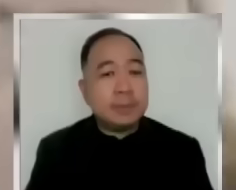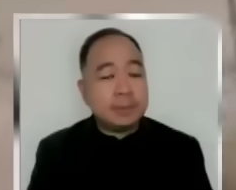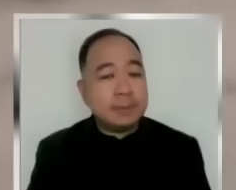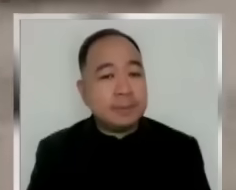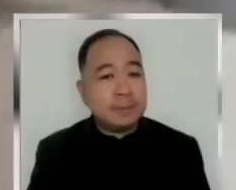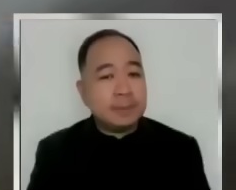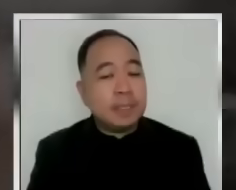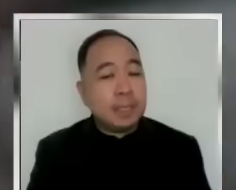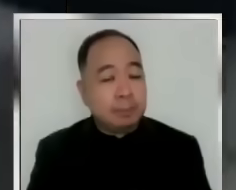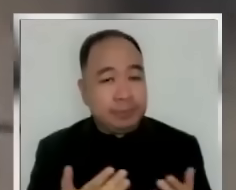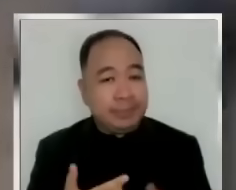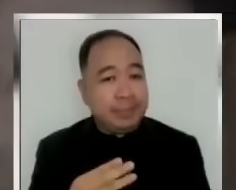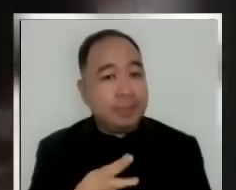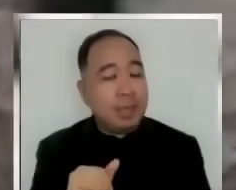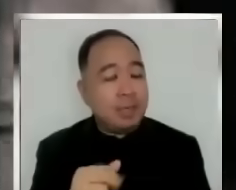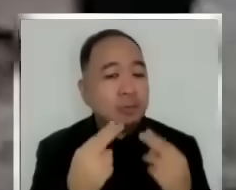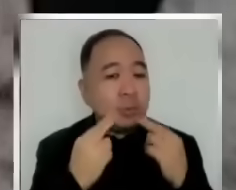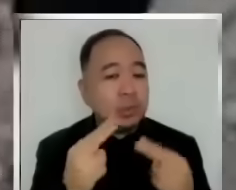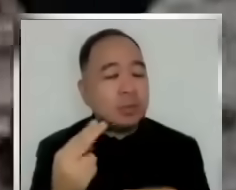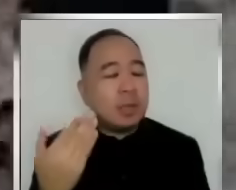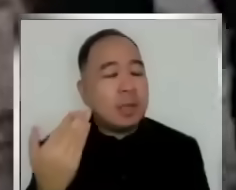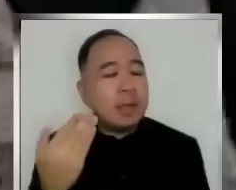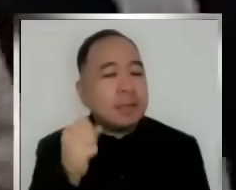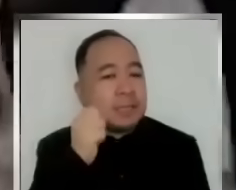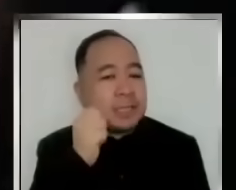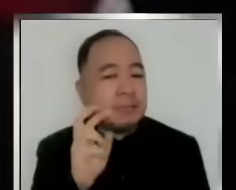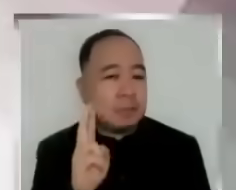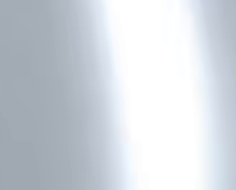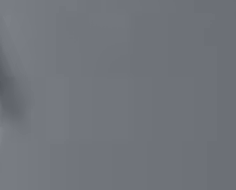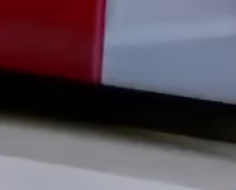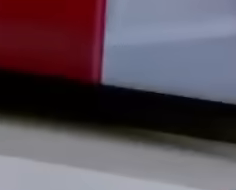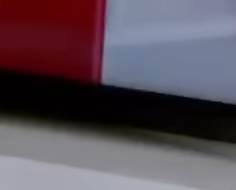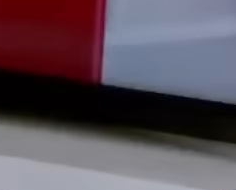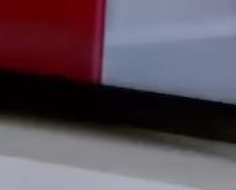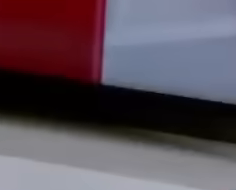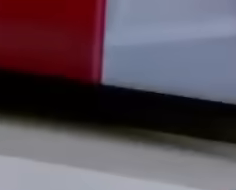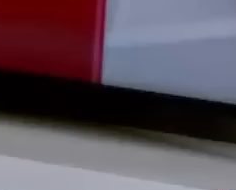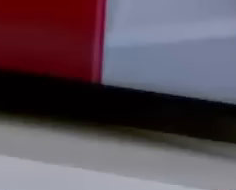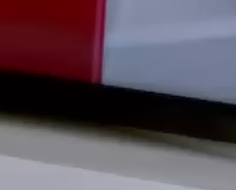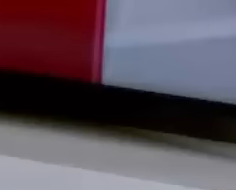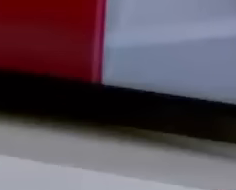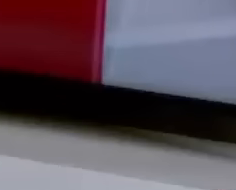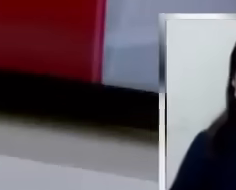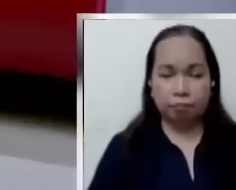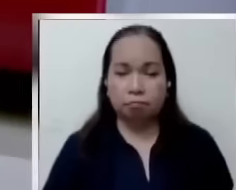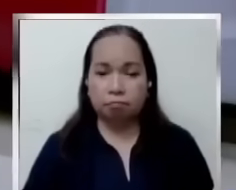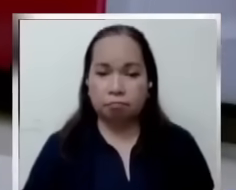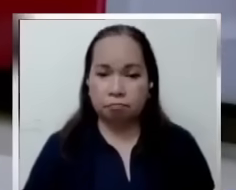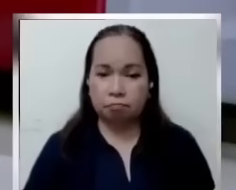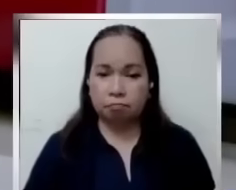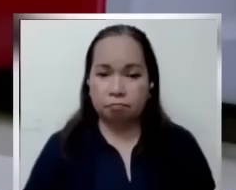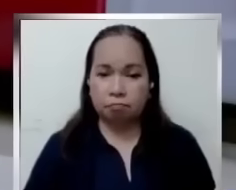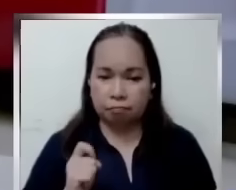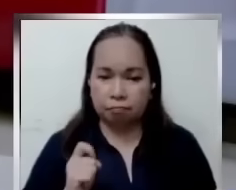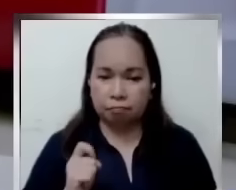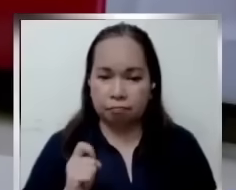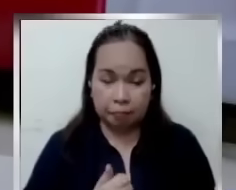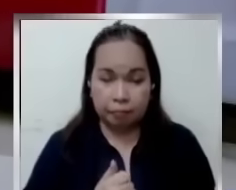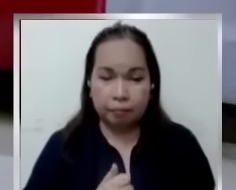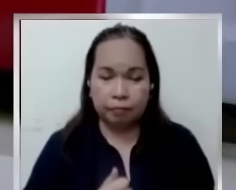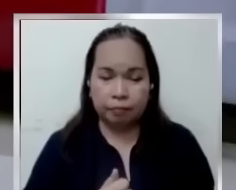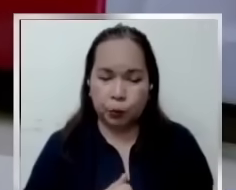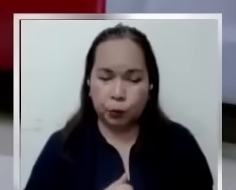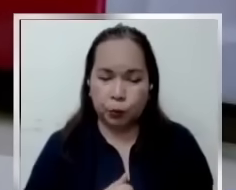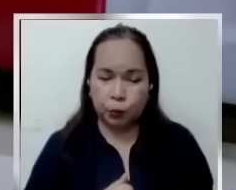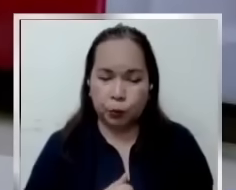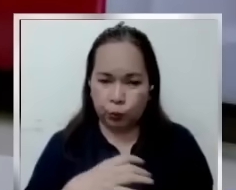Sanima Refran, nakatutok, 24 oras. Agad, inaprobahan ng House Appropriations Committee ang inihinging